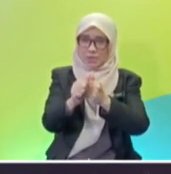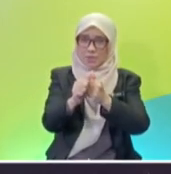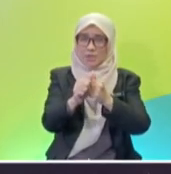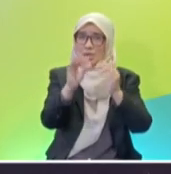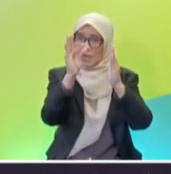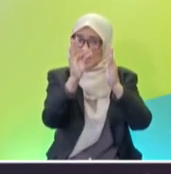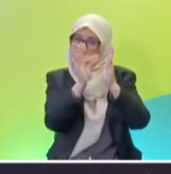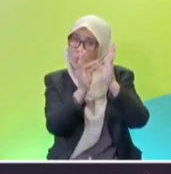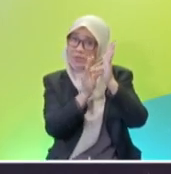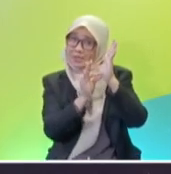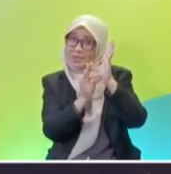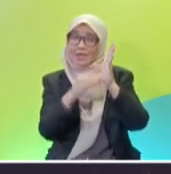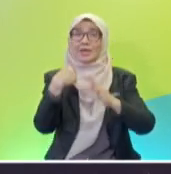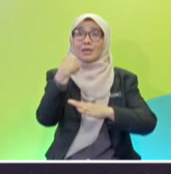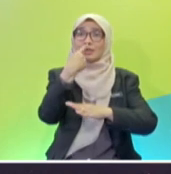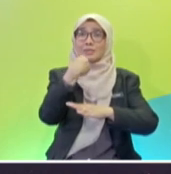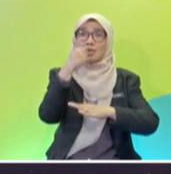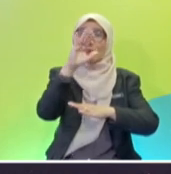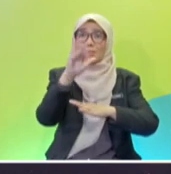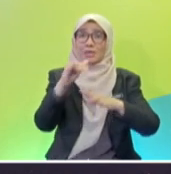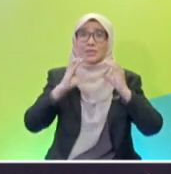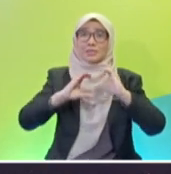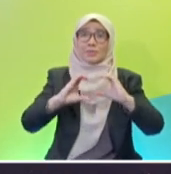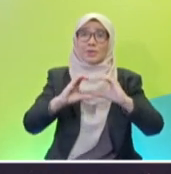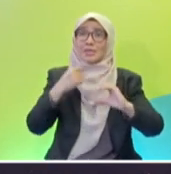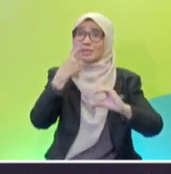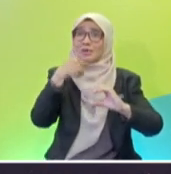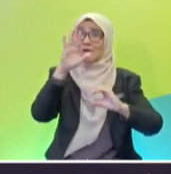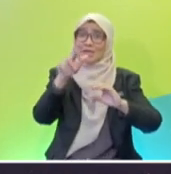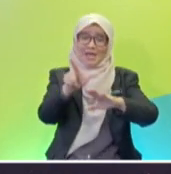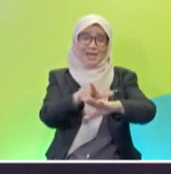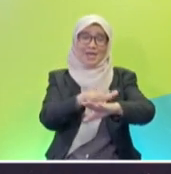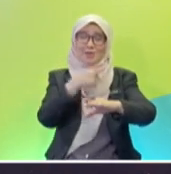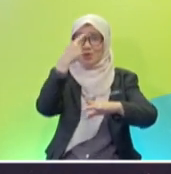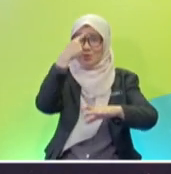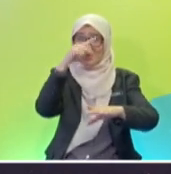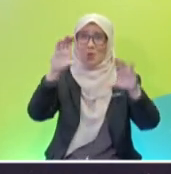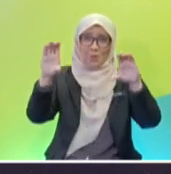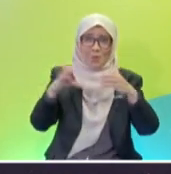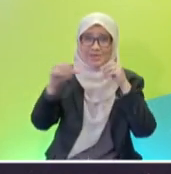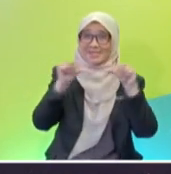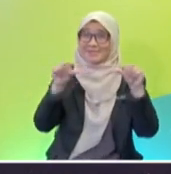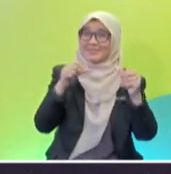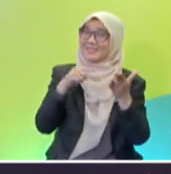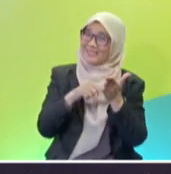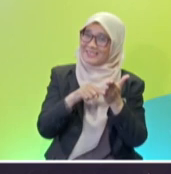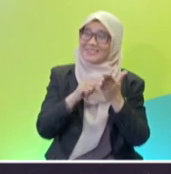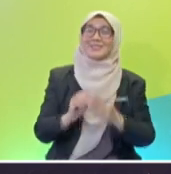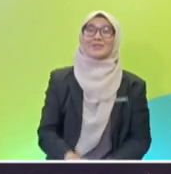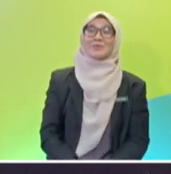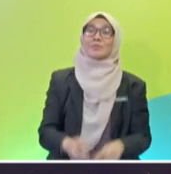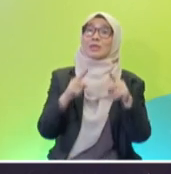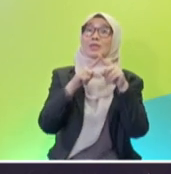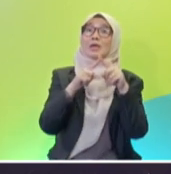nak uji siapa yang cepat dan siapa yang lambat untuk selesaikan aktiviti ini. Cikgu, saya dah tak sabar ni, cikgu.